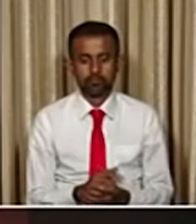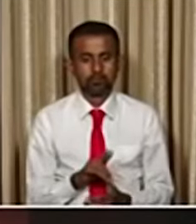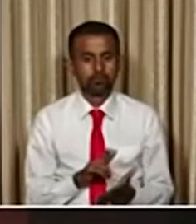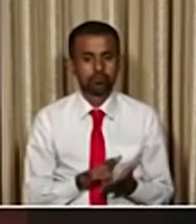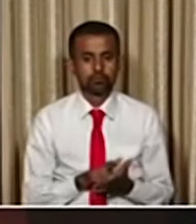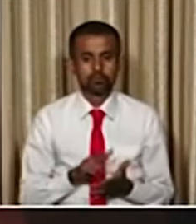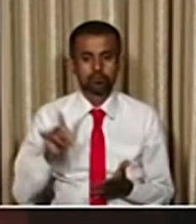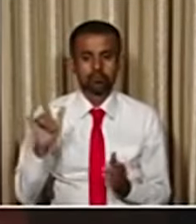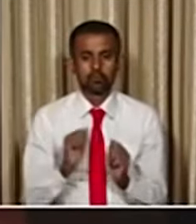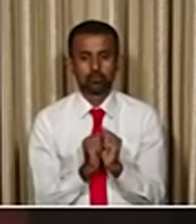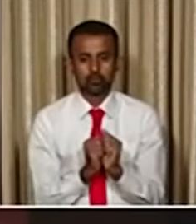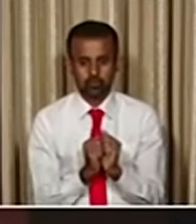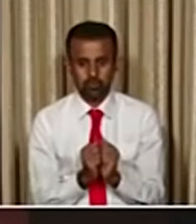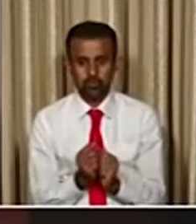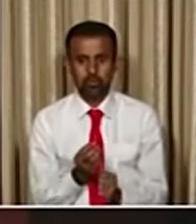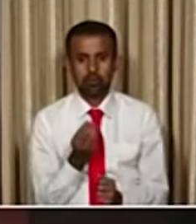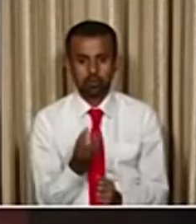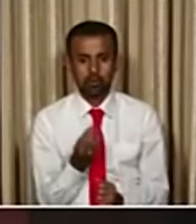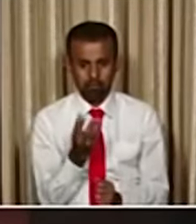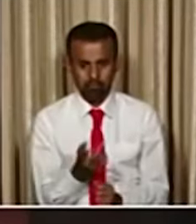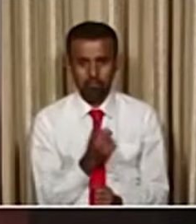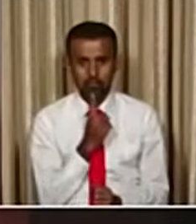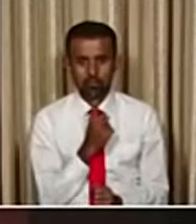විදේශීය රැකියා ලබා දෙනවයි කියන නාමෙන්